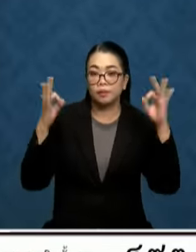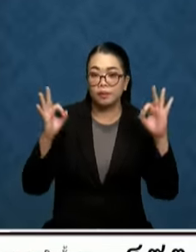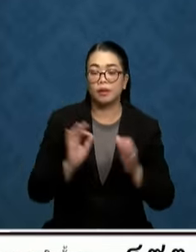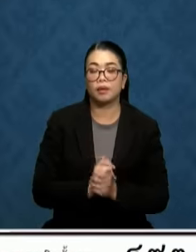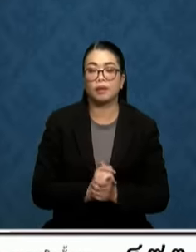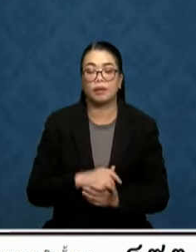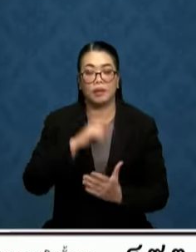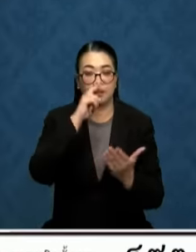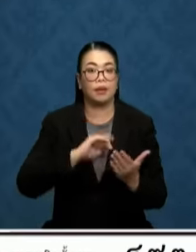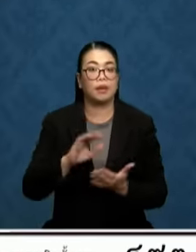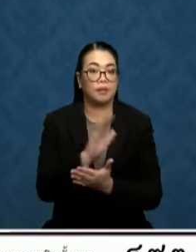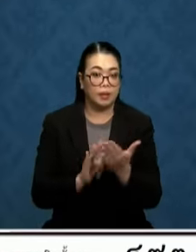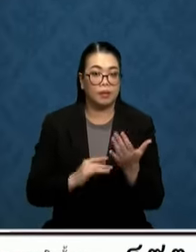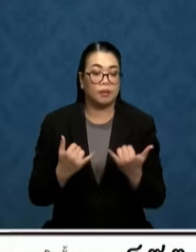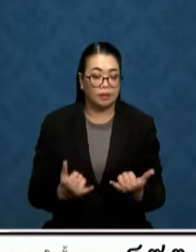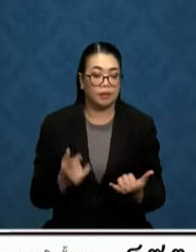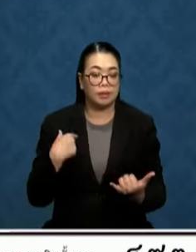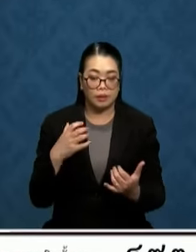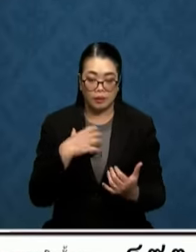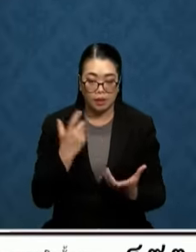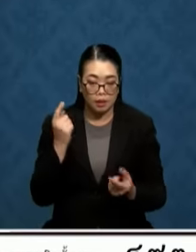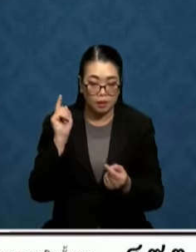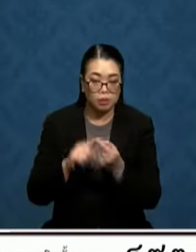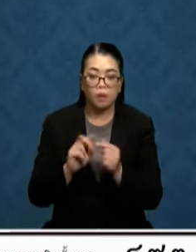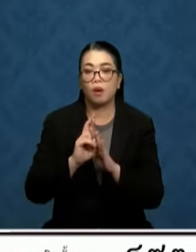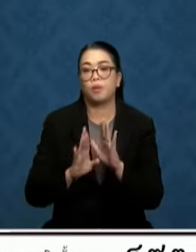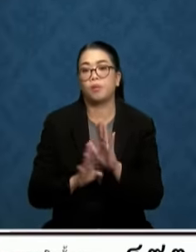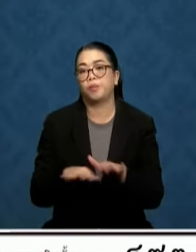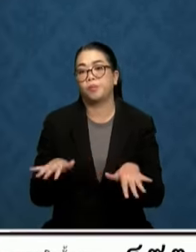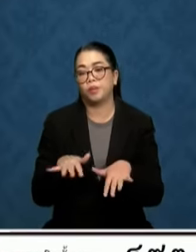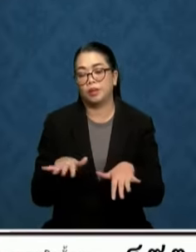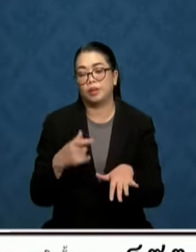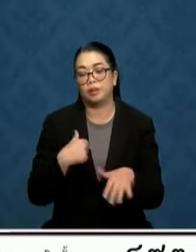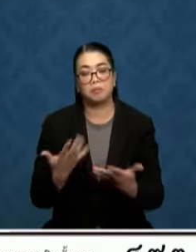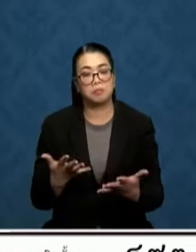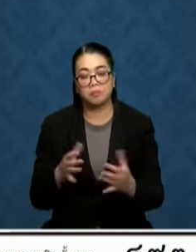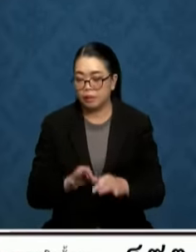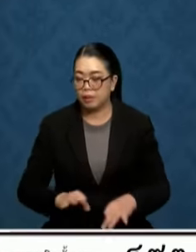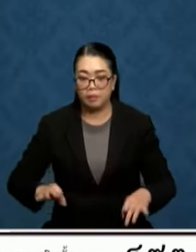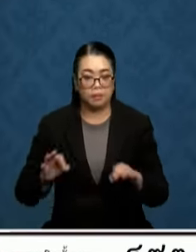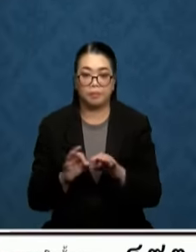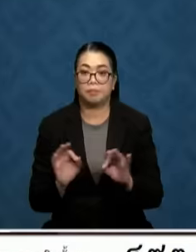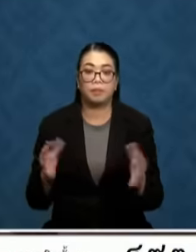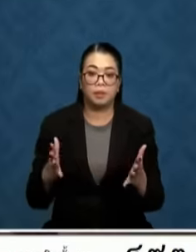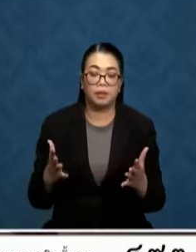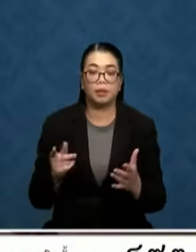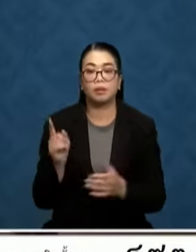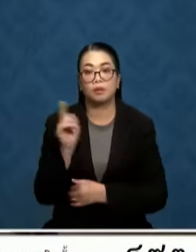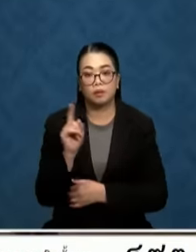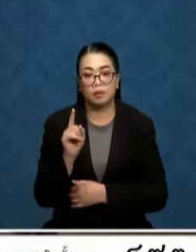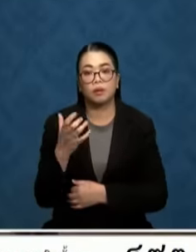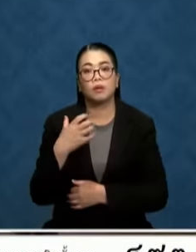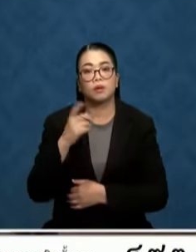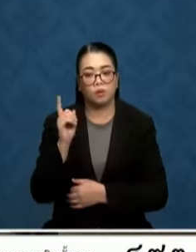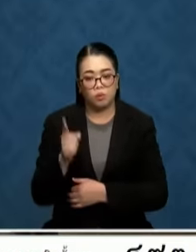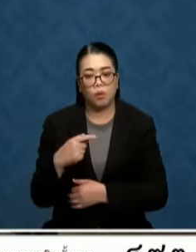ขณะที่ปเทศไทยของเราคัท่ประทานกำลงพยอยกลบเข้าสู่ระบบปกติจึงไม่มีความจำเป็นใดๆที่จะ